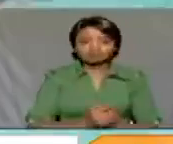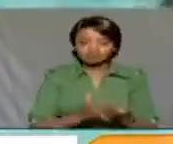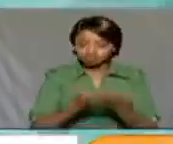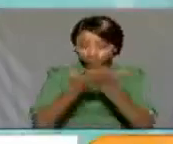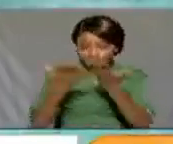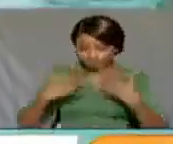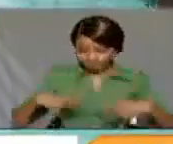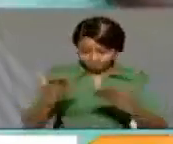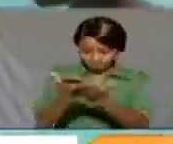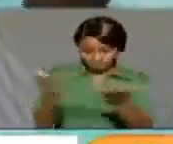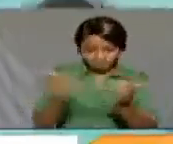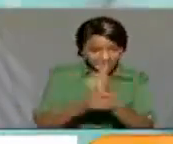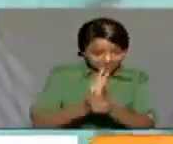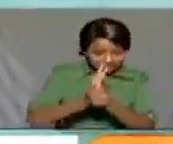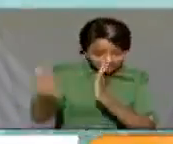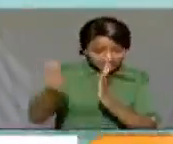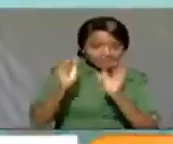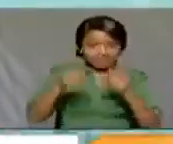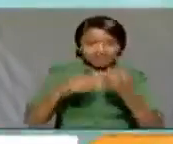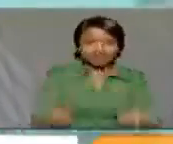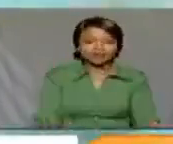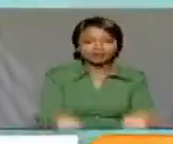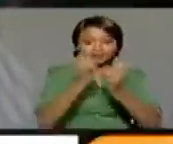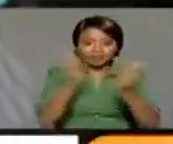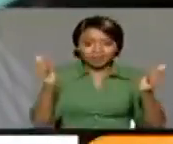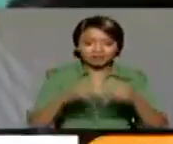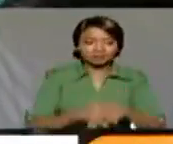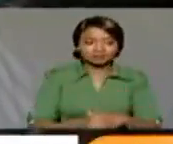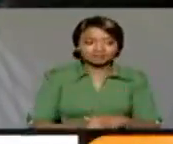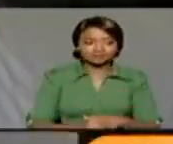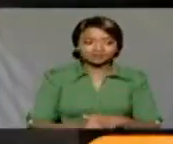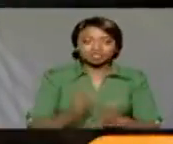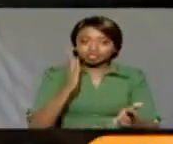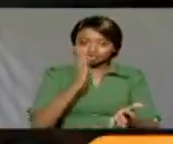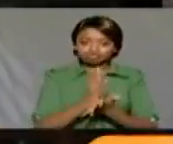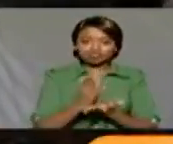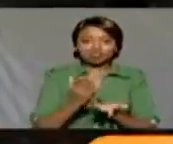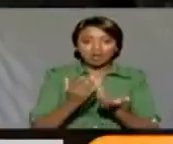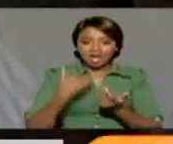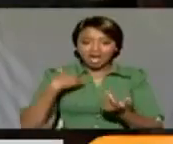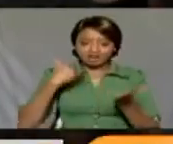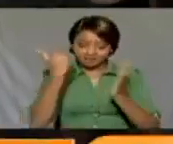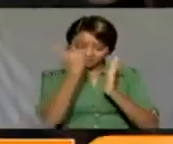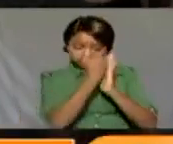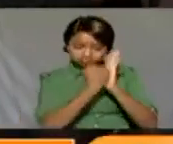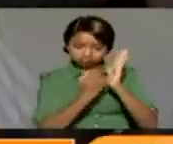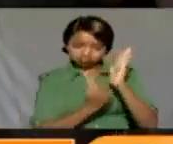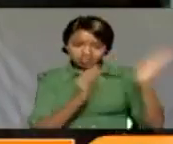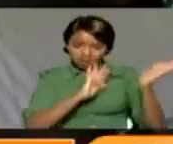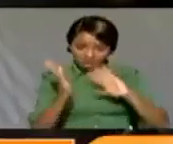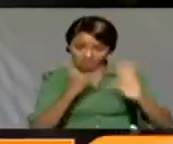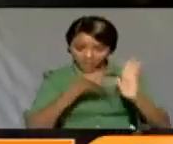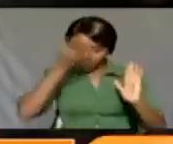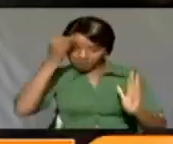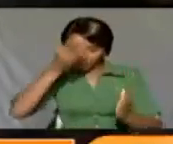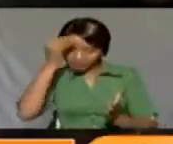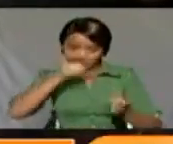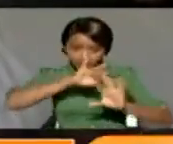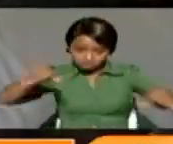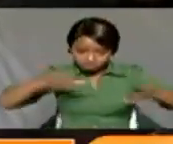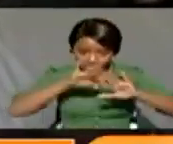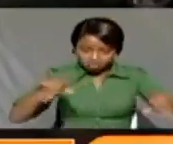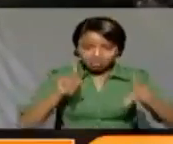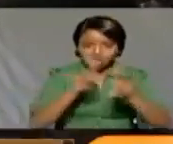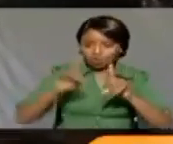Na mwisho wa siku kuna wale wanaoibuka kidedea. We also have a timetable for training how to swim, and then we have teachers